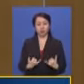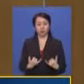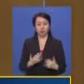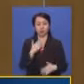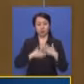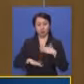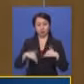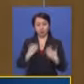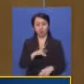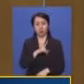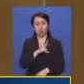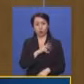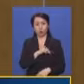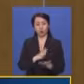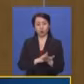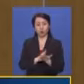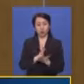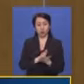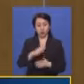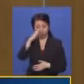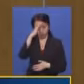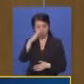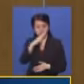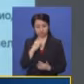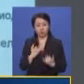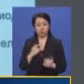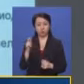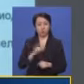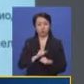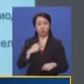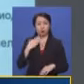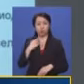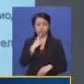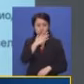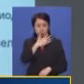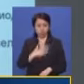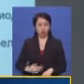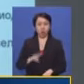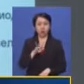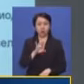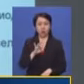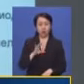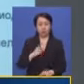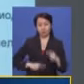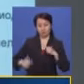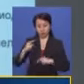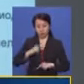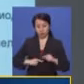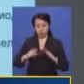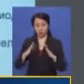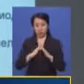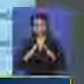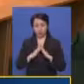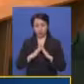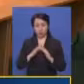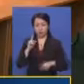ему удостоверение, заслуженное его отцом высокой боевой награды. После тяжелого ранения Яков Филиппович вернулся на малую родину.